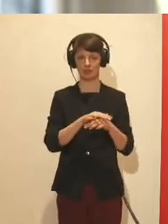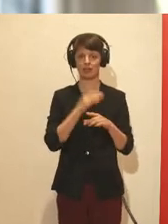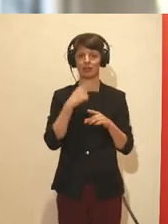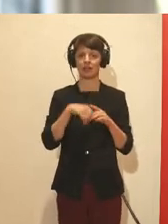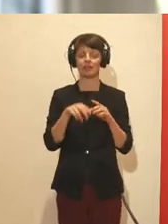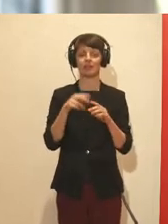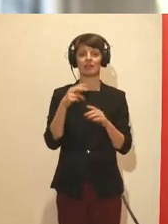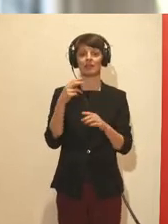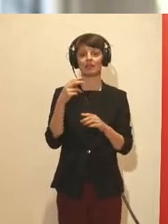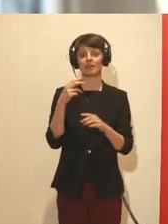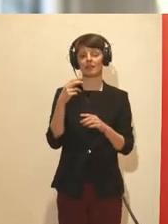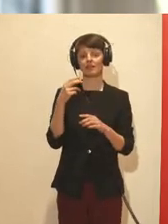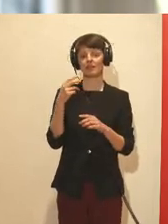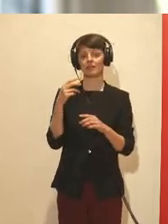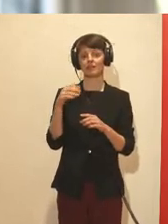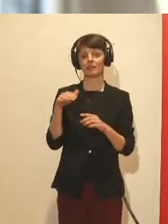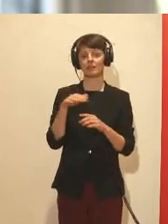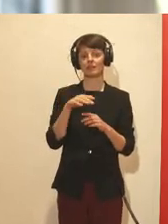links